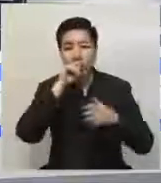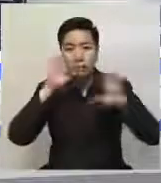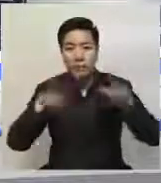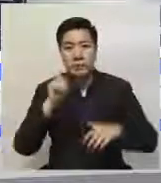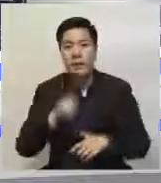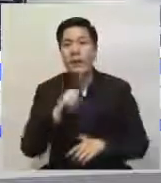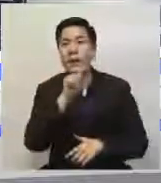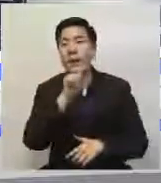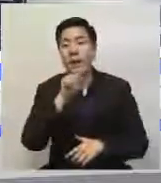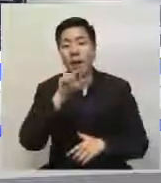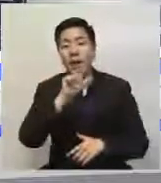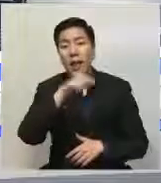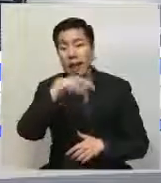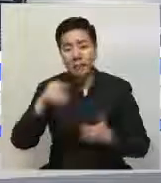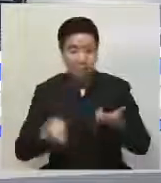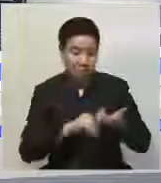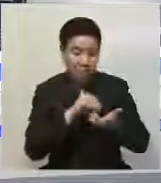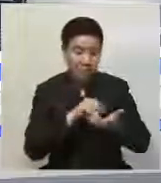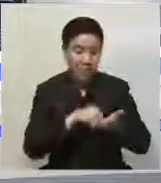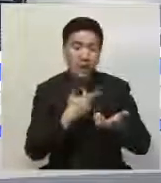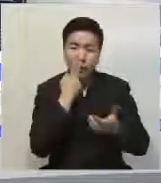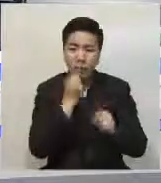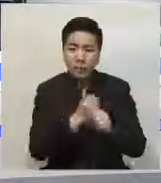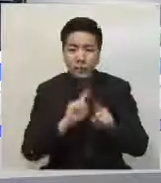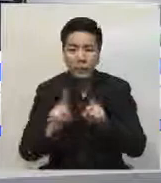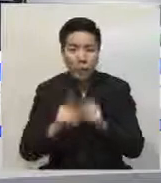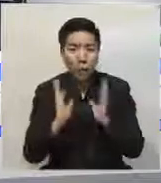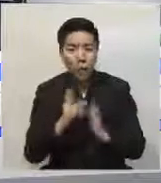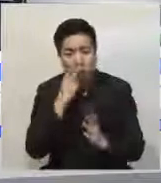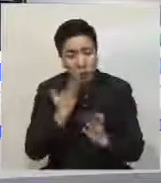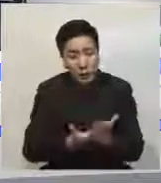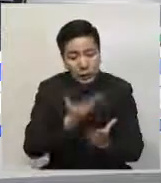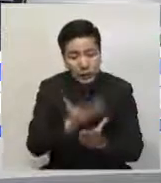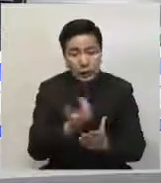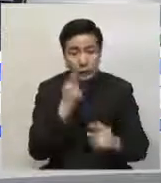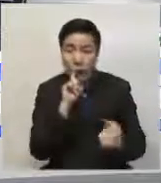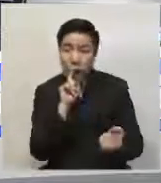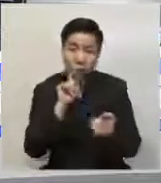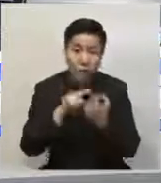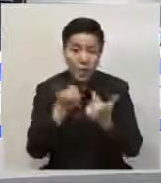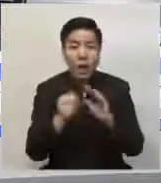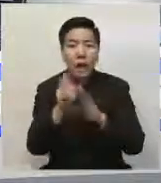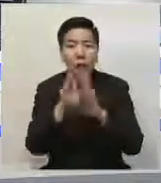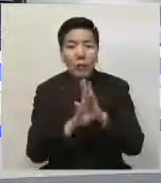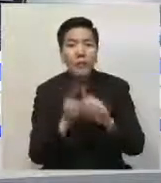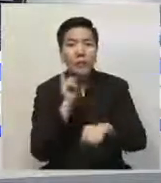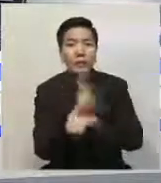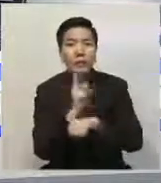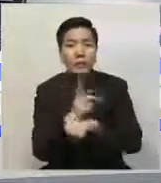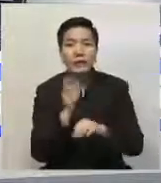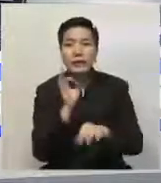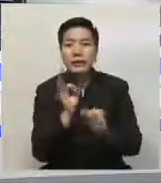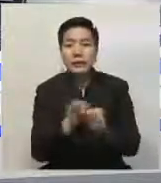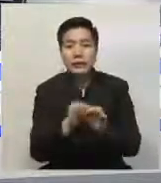ยเลยเป็นแอปพลิเคชันที่สร้างขึ้นมาเพื่อที่จะอำนวยความสะดวกแล้วก็ให้ผู้ที่สามารถที่จะเข้าถึงระบบอินเทอร์เน็ตแบ